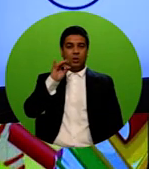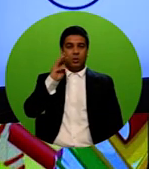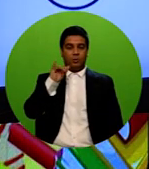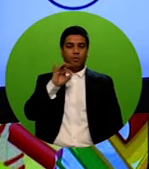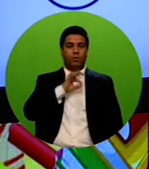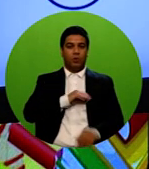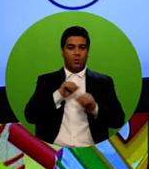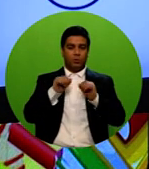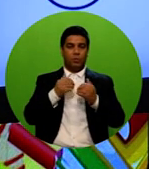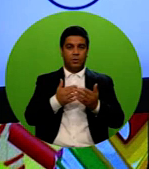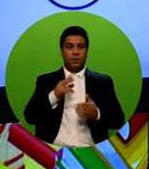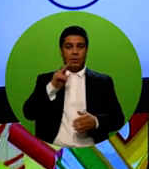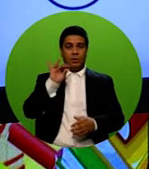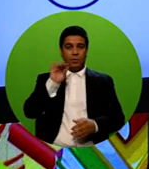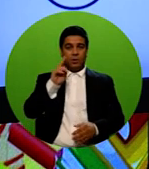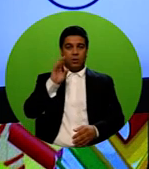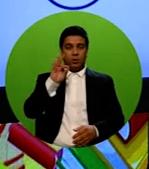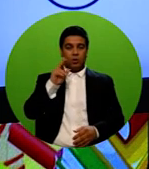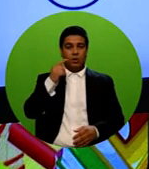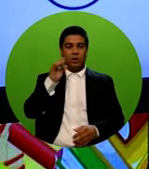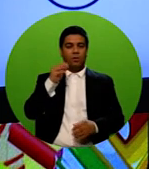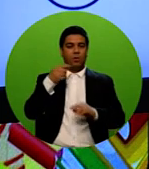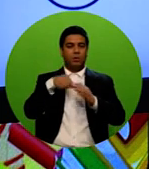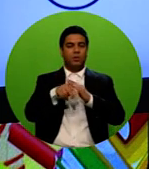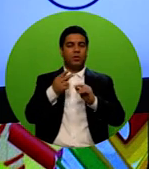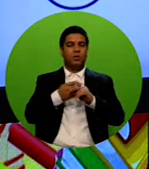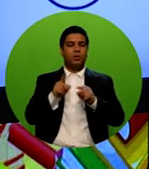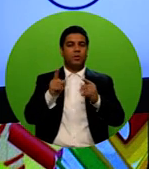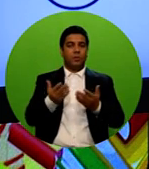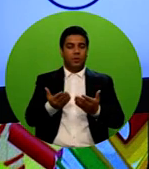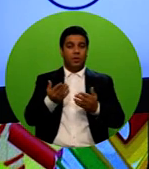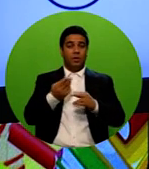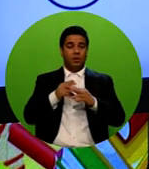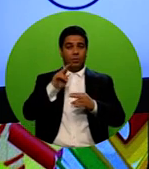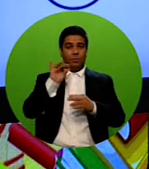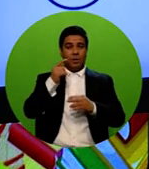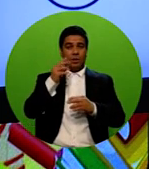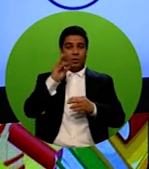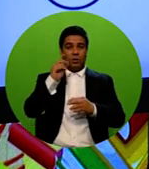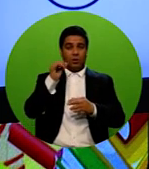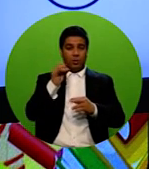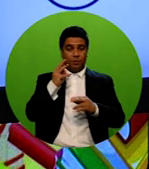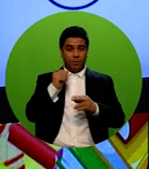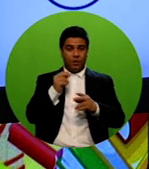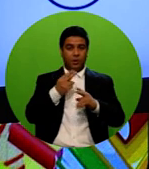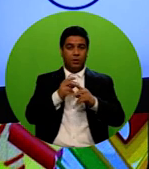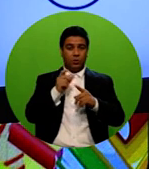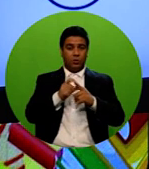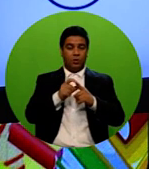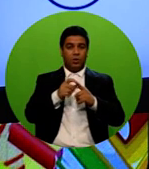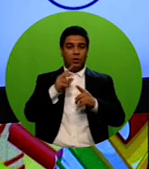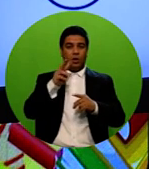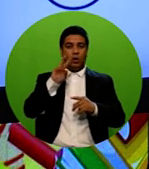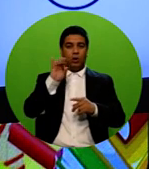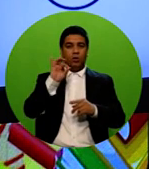mumkin. Piktogrammani o'zi nima? Piktogramma lotincha so'z bo'lib, biror